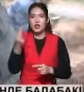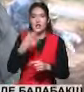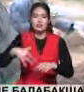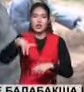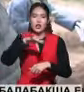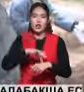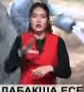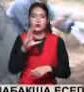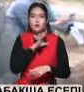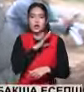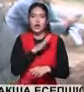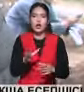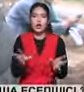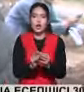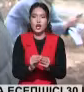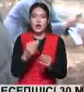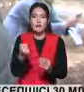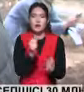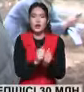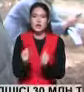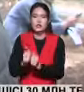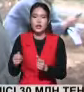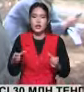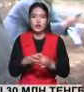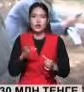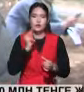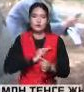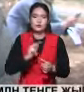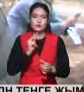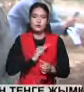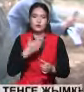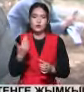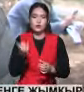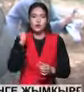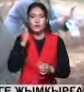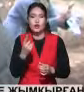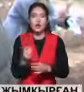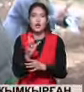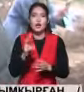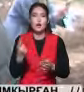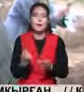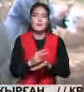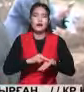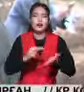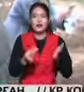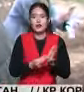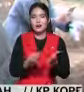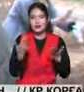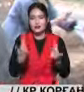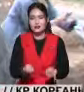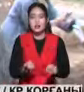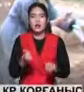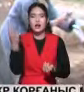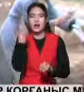өнер адамдары келіп, осы жерде бүгін ағаш отырғызуды ұйымдастырып жатырмыз. Бұл бүгінгі таңда бірінші рет ұйымдастырылып отыр.